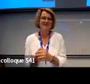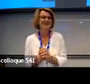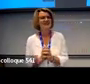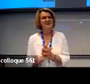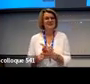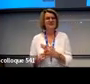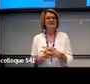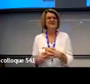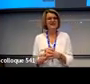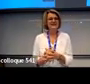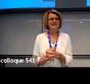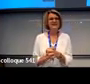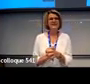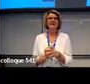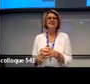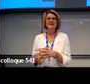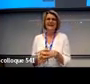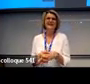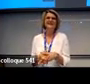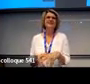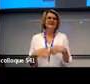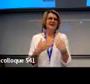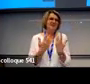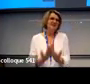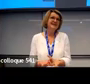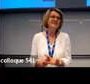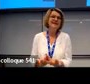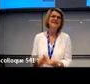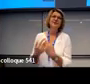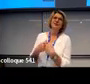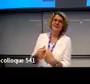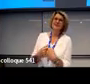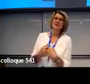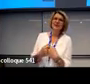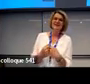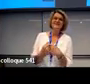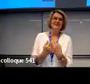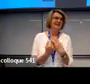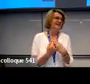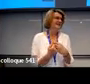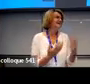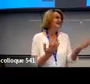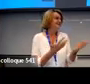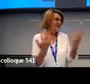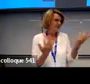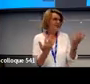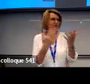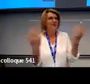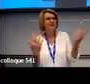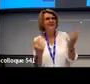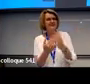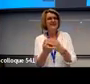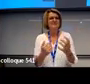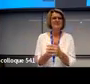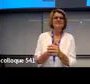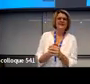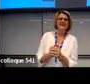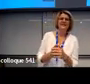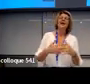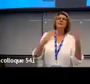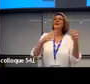qui est mon enfant chéri, mais de Wikipédia, qui est finalement l'inspiration de ce projet-là, de fabrique de mon